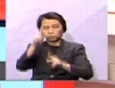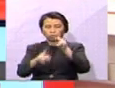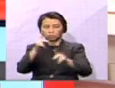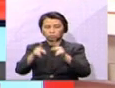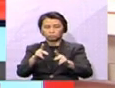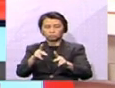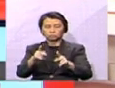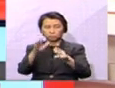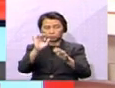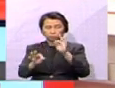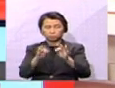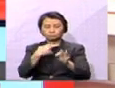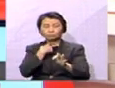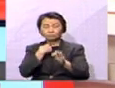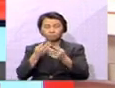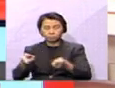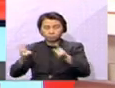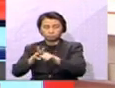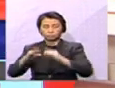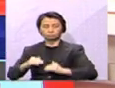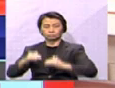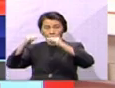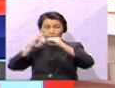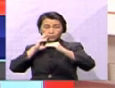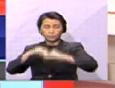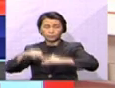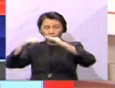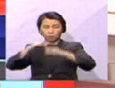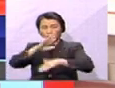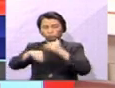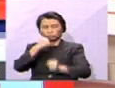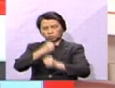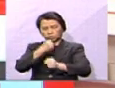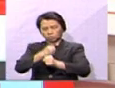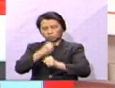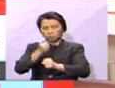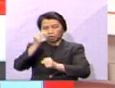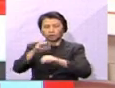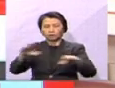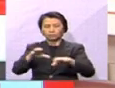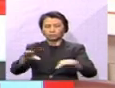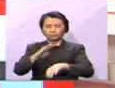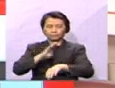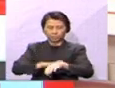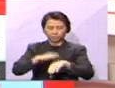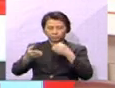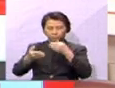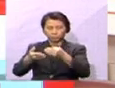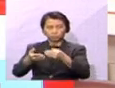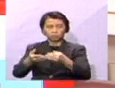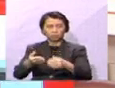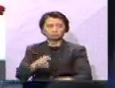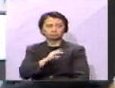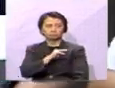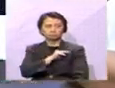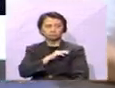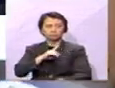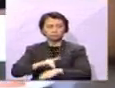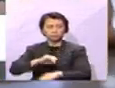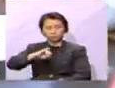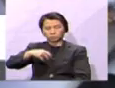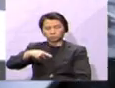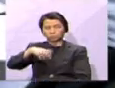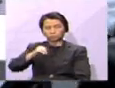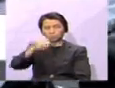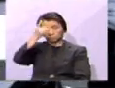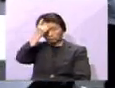terjejas banjir semua kerja penambahbaikan itu akan dilakukan dalam masa terdekat menteri di jabatan Perdana Menteri Datuk